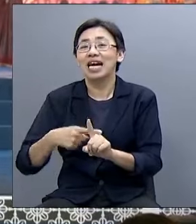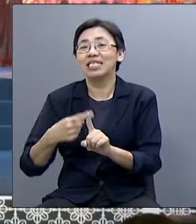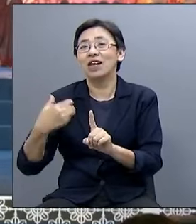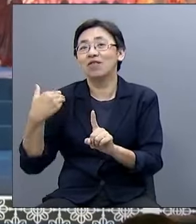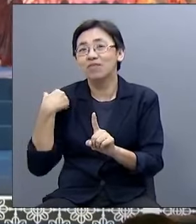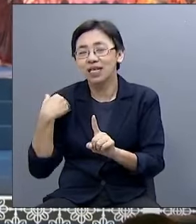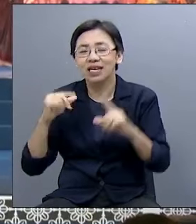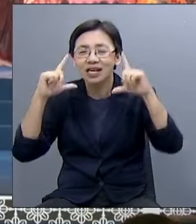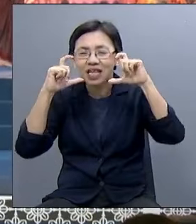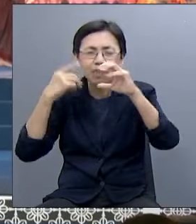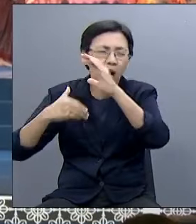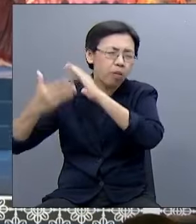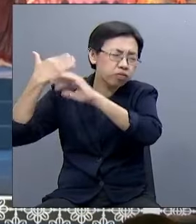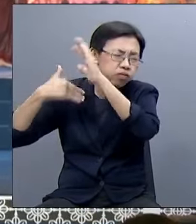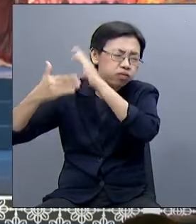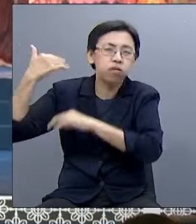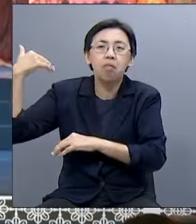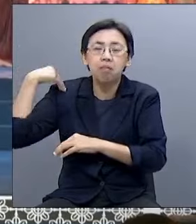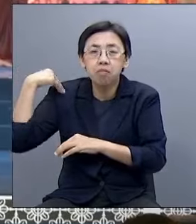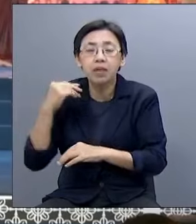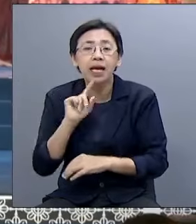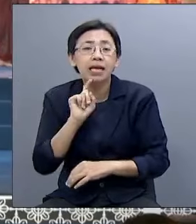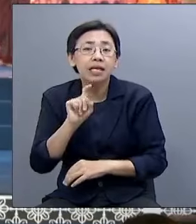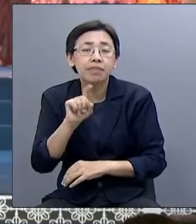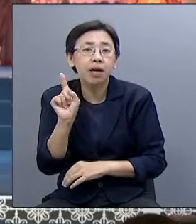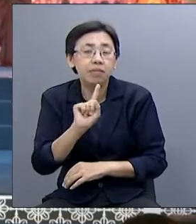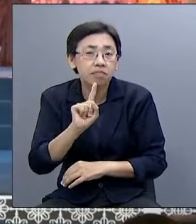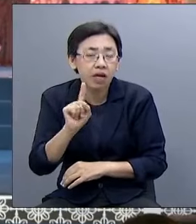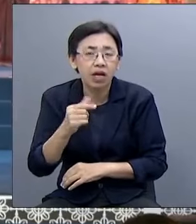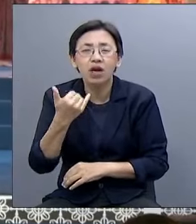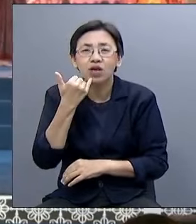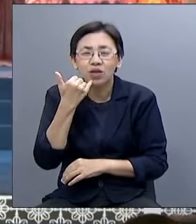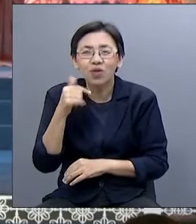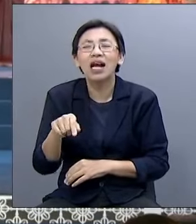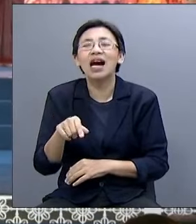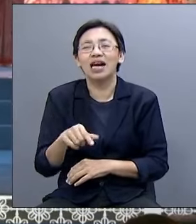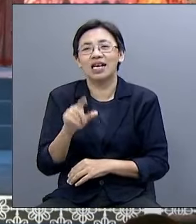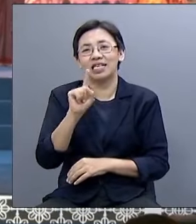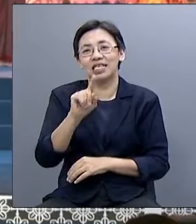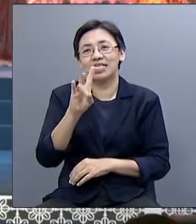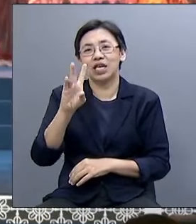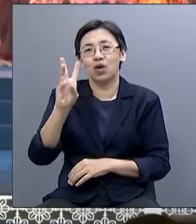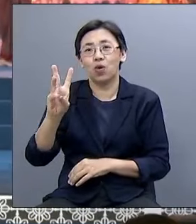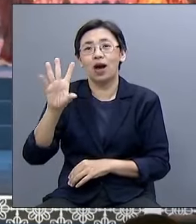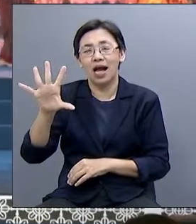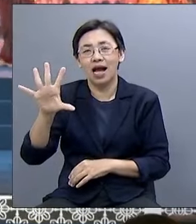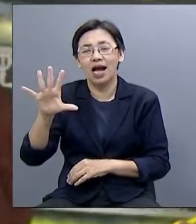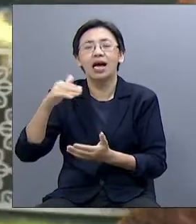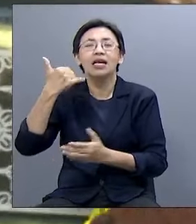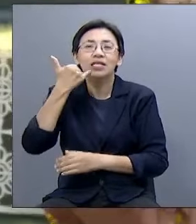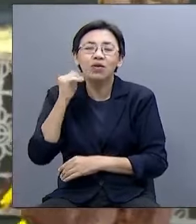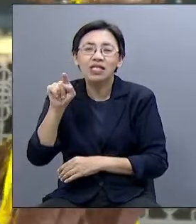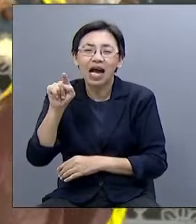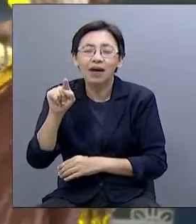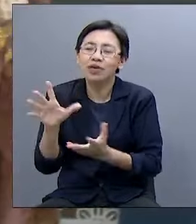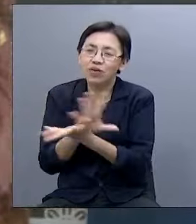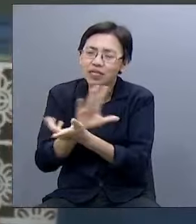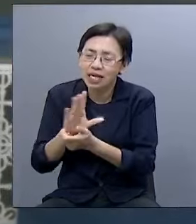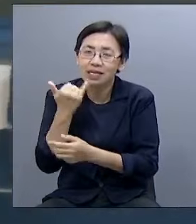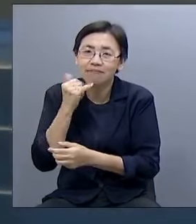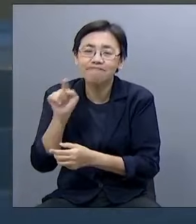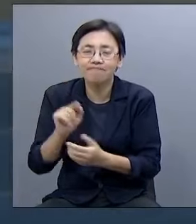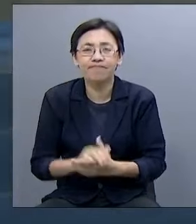าพย้อนยุคบริการด้วยนะครับสอบถามข้อมูลเพิ่มเติมได้ที่สายด่วนวัฒนธรรม1765 พอดีมีการสอบถามมานะคะว่าจ